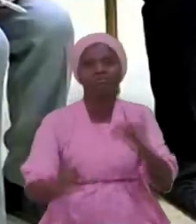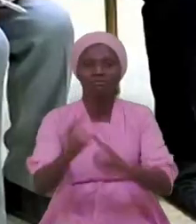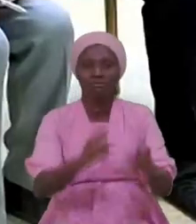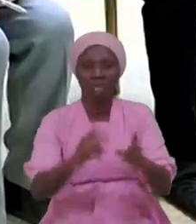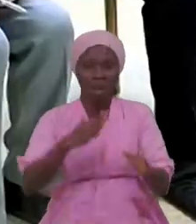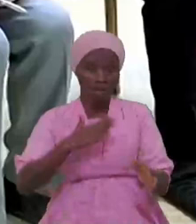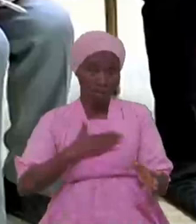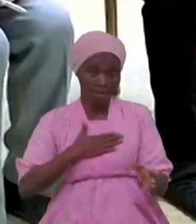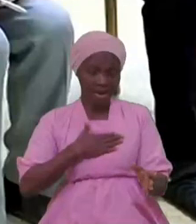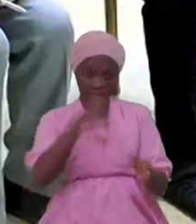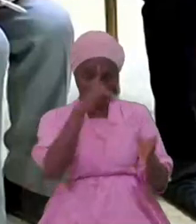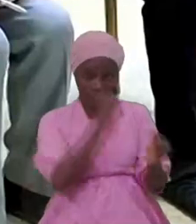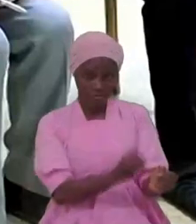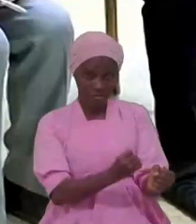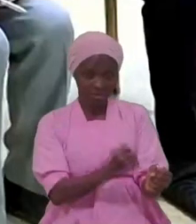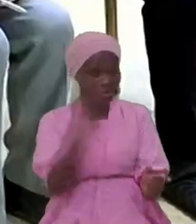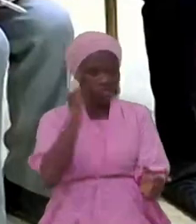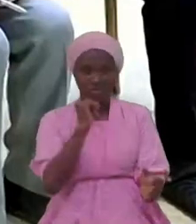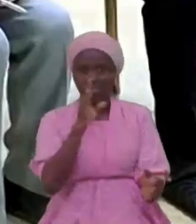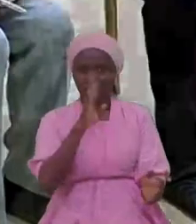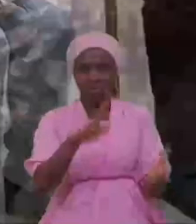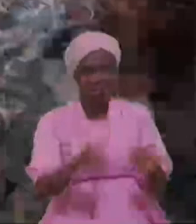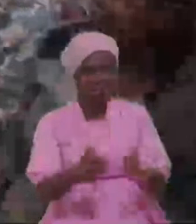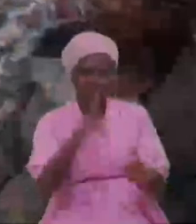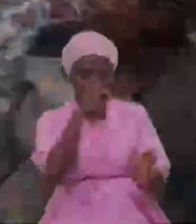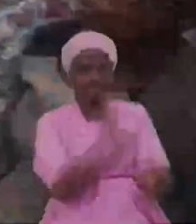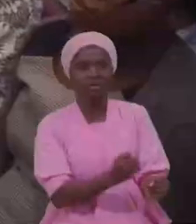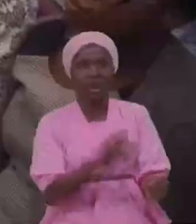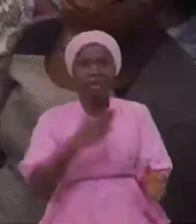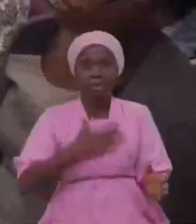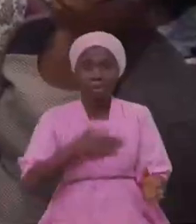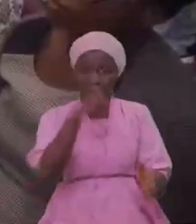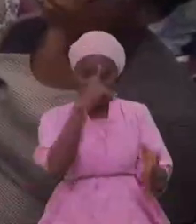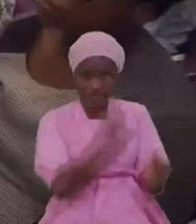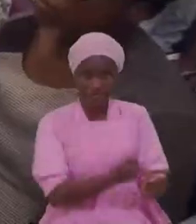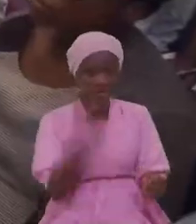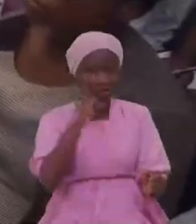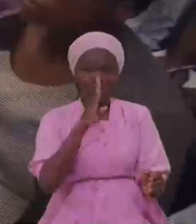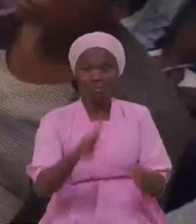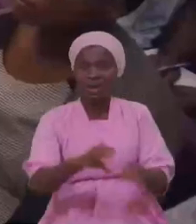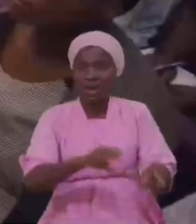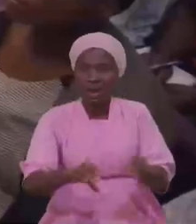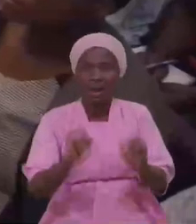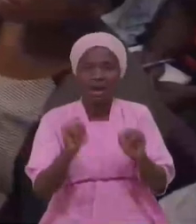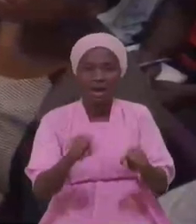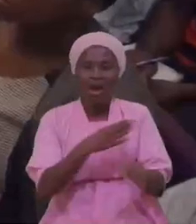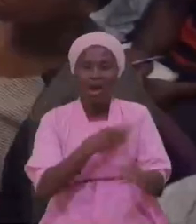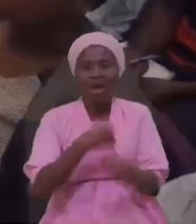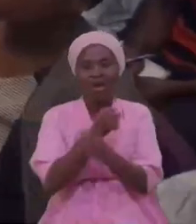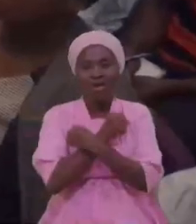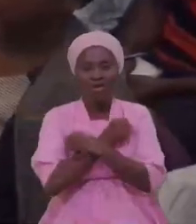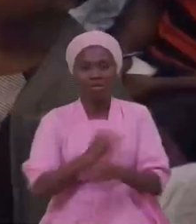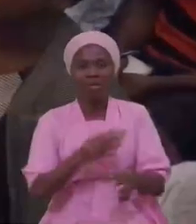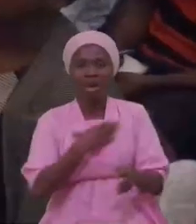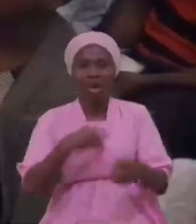morte. Ma foi sera active. Ma foi sera aimable. Ma foi produira